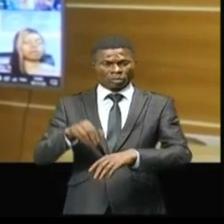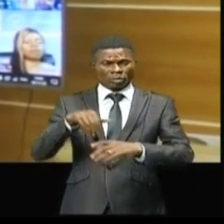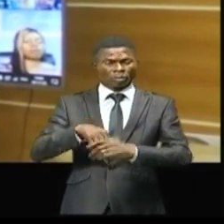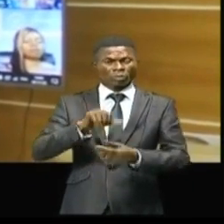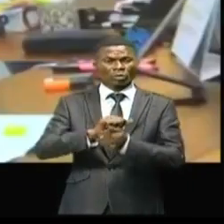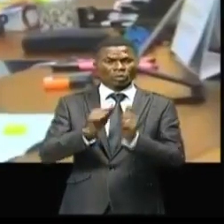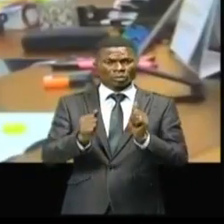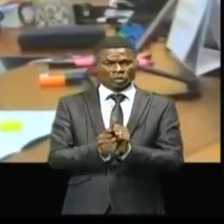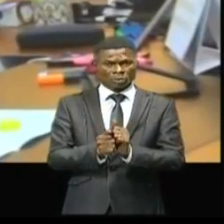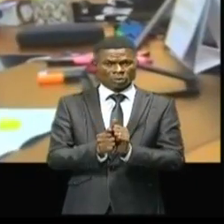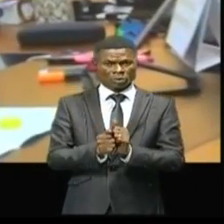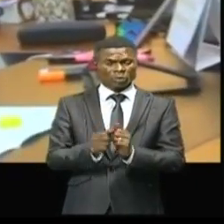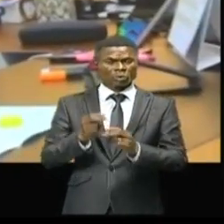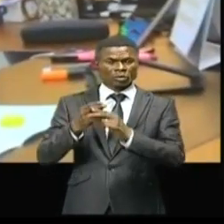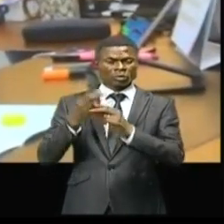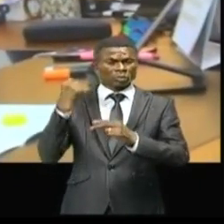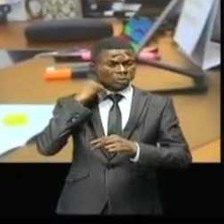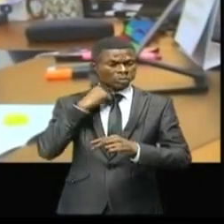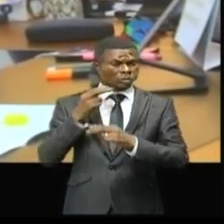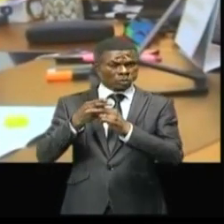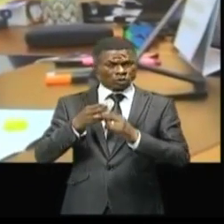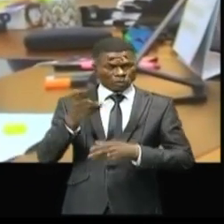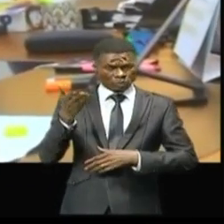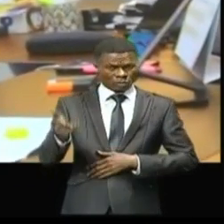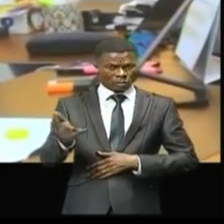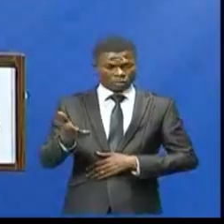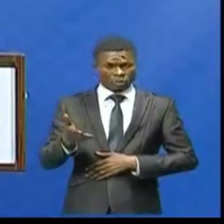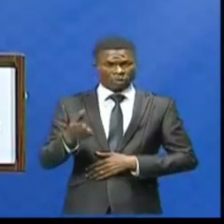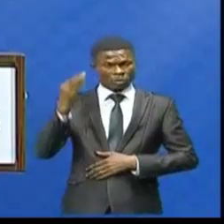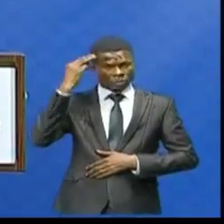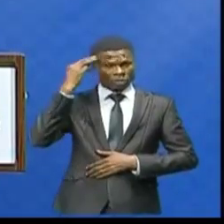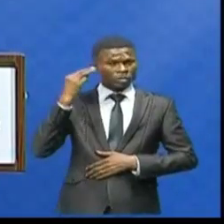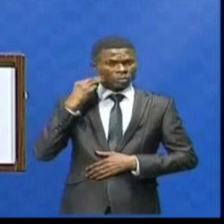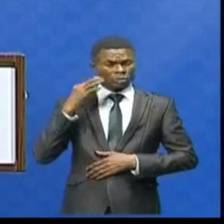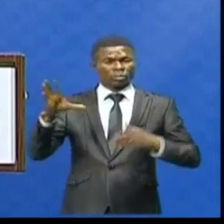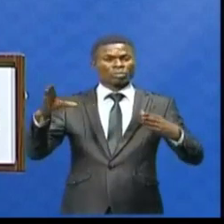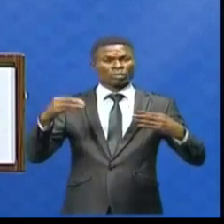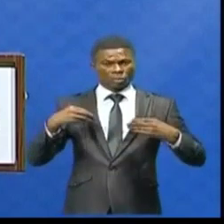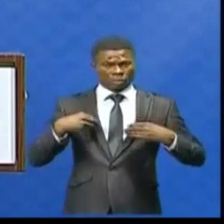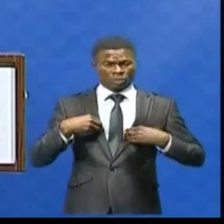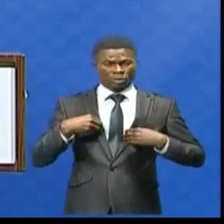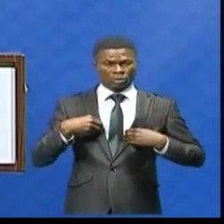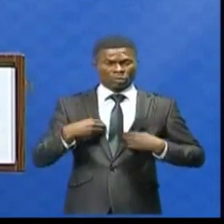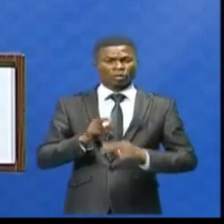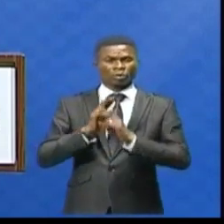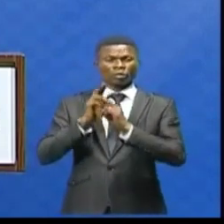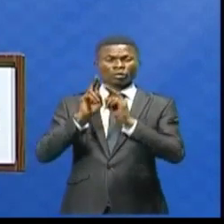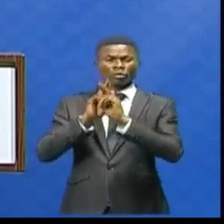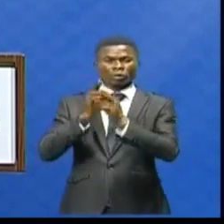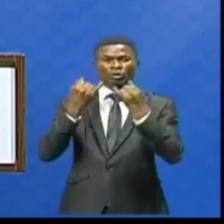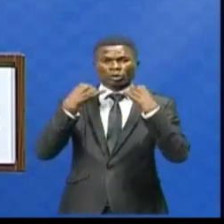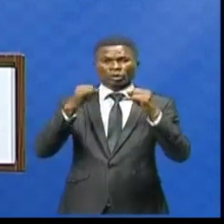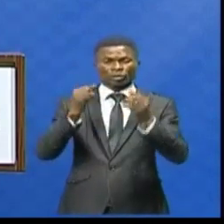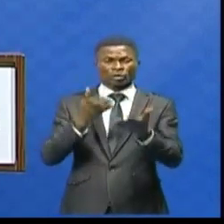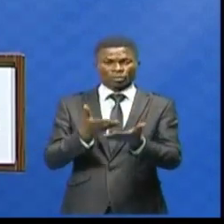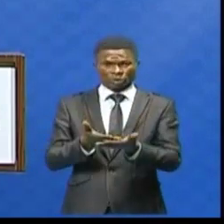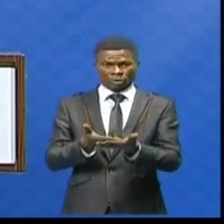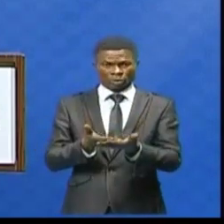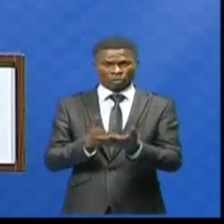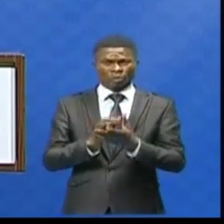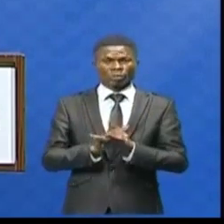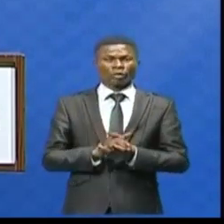est sous surveillance le Conseil a pris acte de cette note d'information